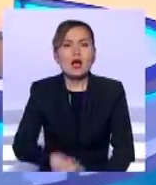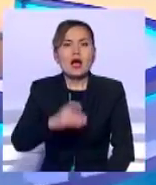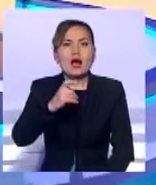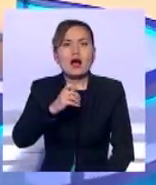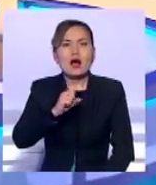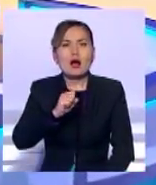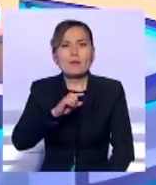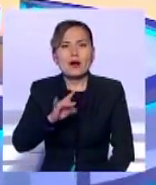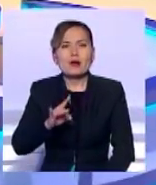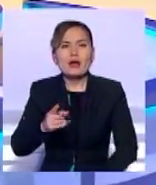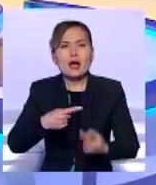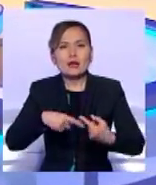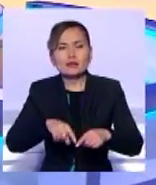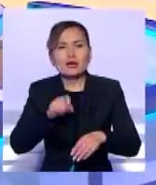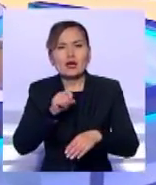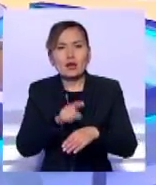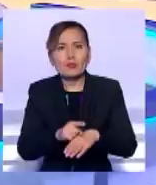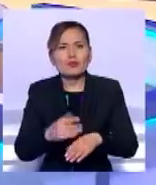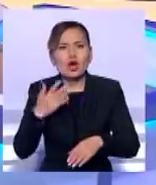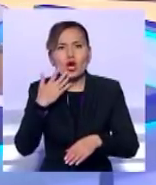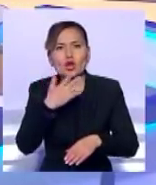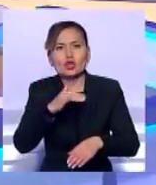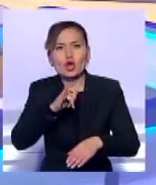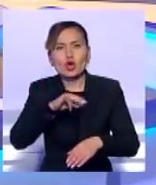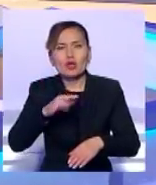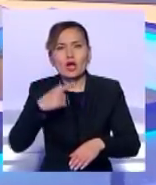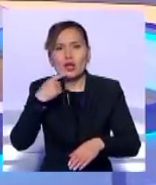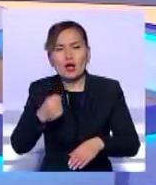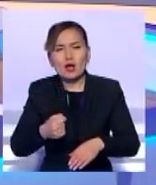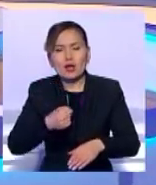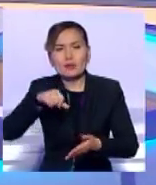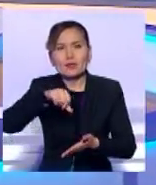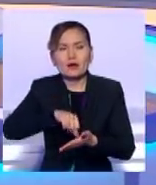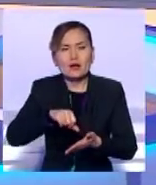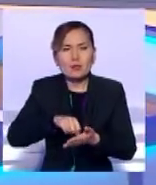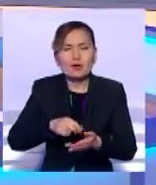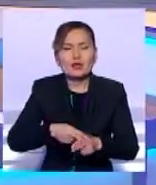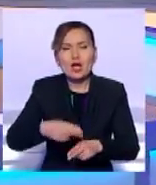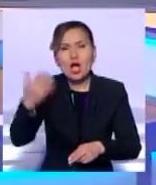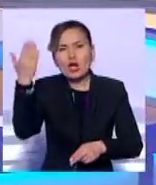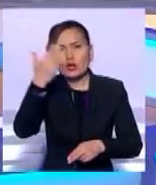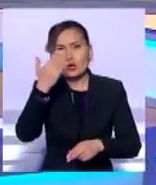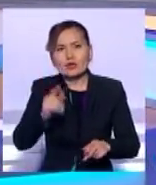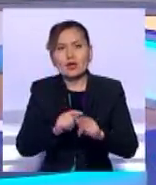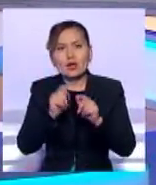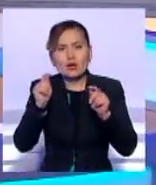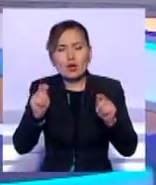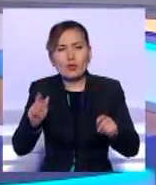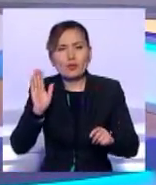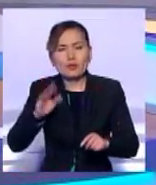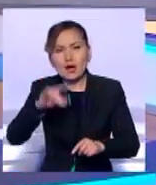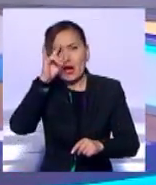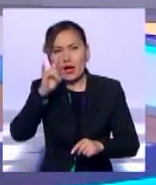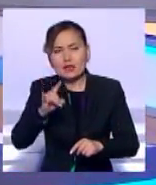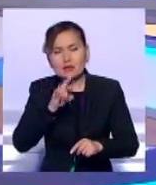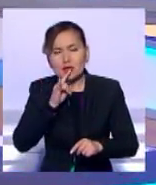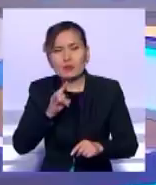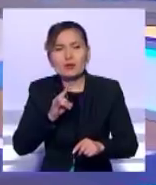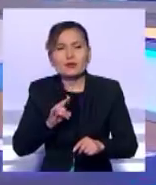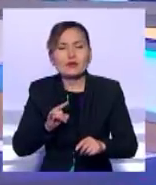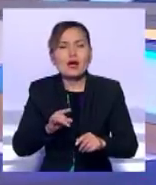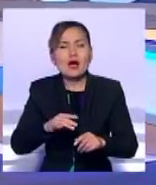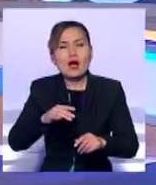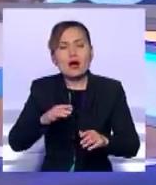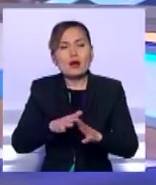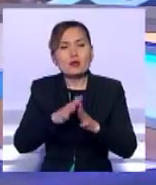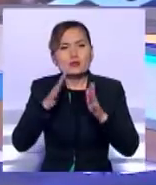Хабар агенттігінің тапсырысы бойынша ұлттық ұланның қатысуымен IO Cinema кинокомпаниясының өнімі 6-шы бекет фильмі бүгінде еліміздің үлкен